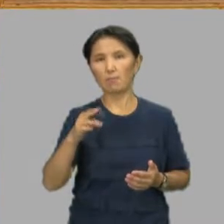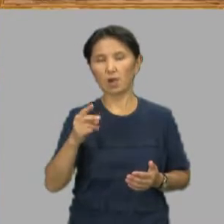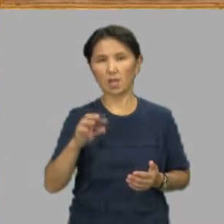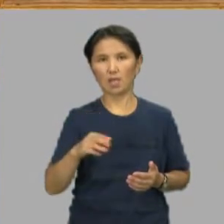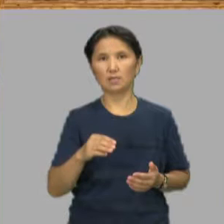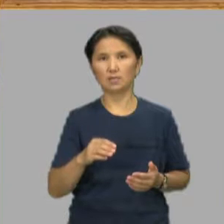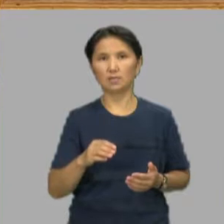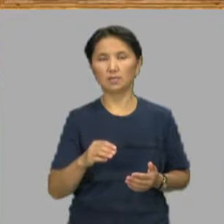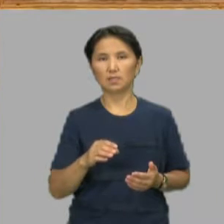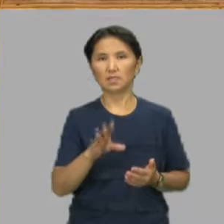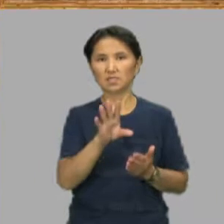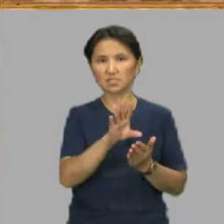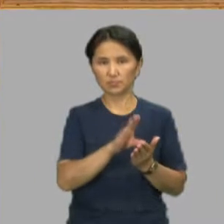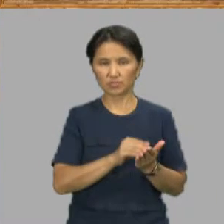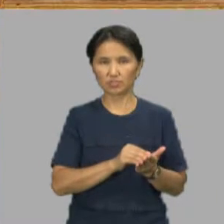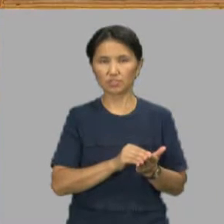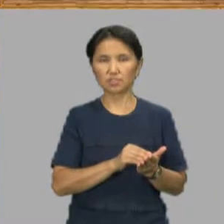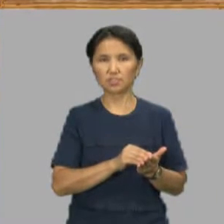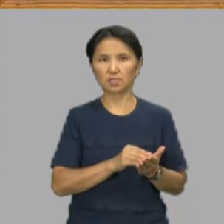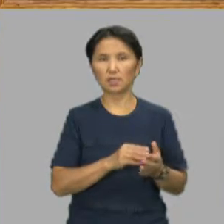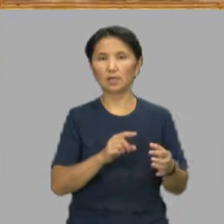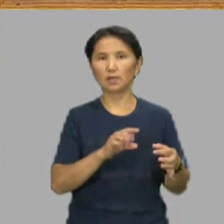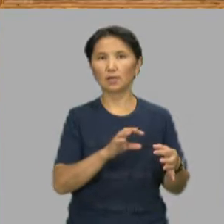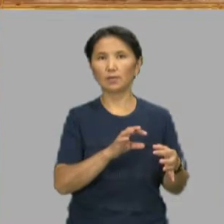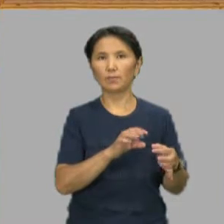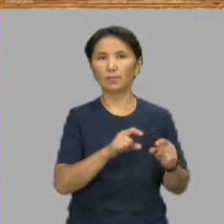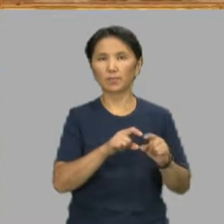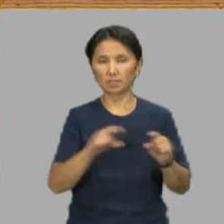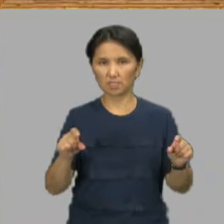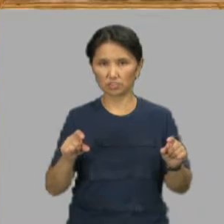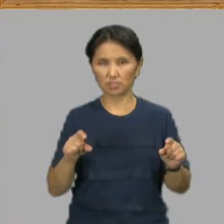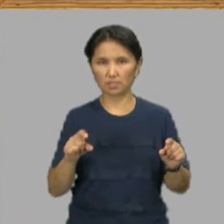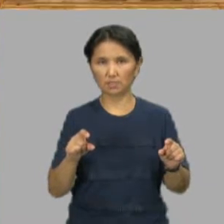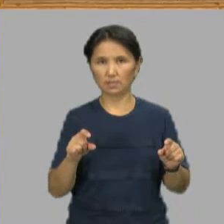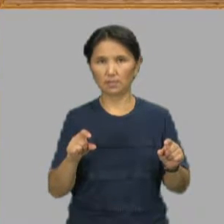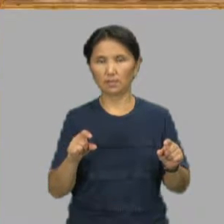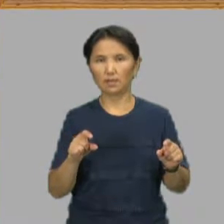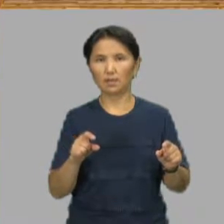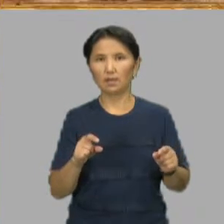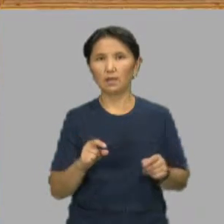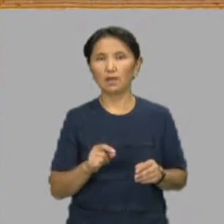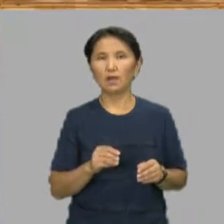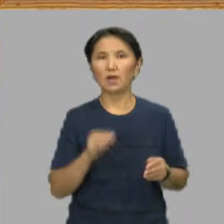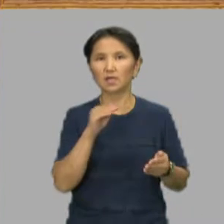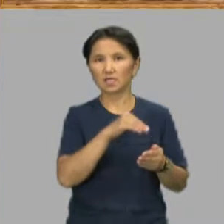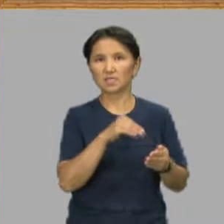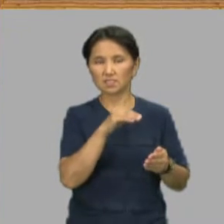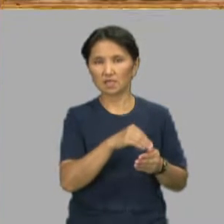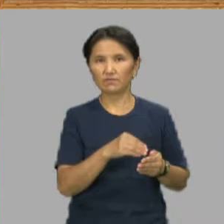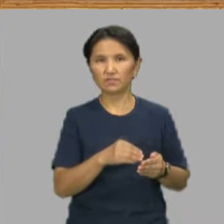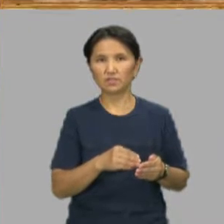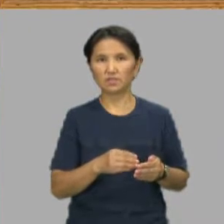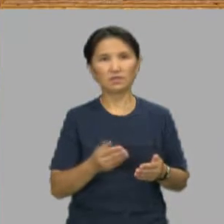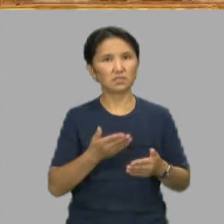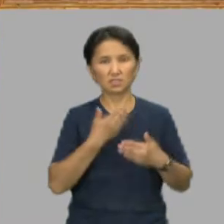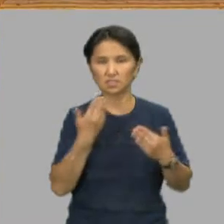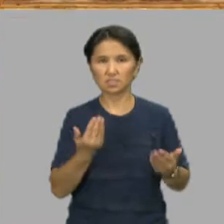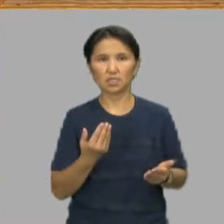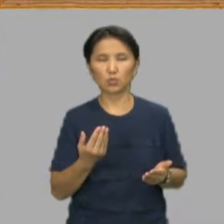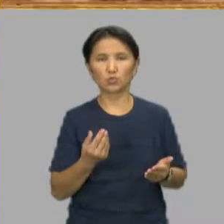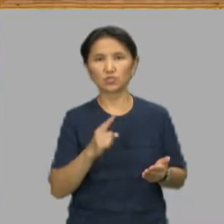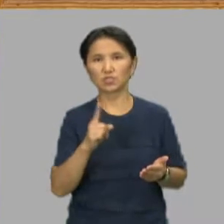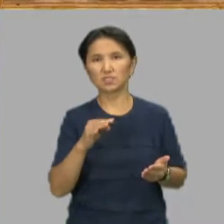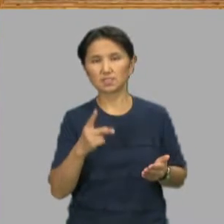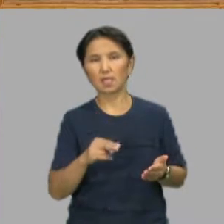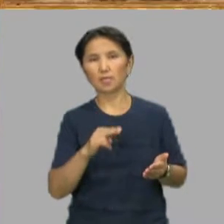Спишите предложение. Расставьте недостающие знаки препинания.